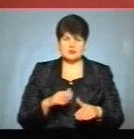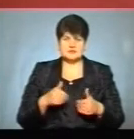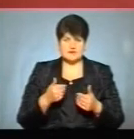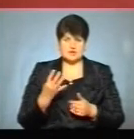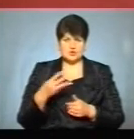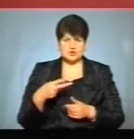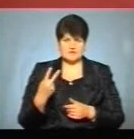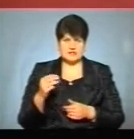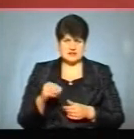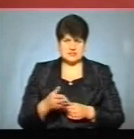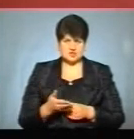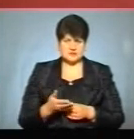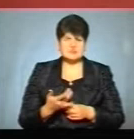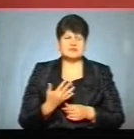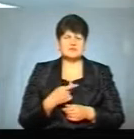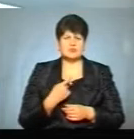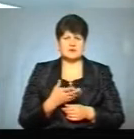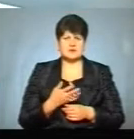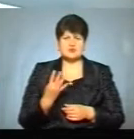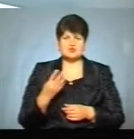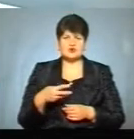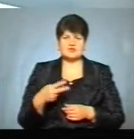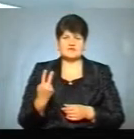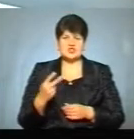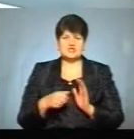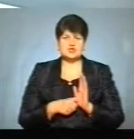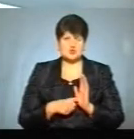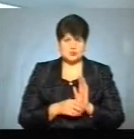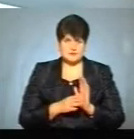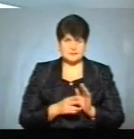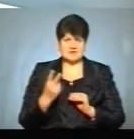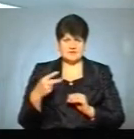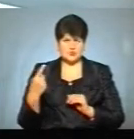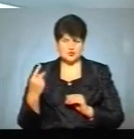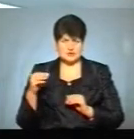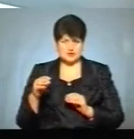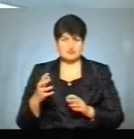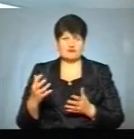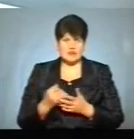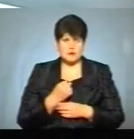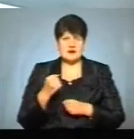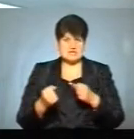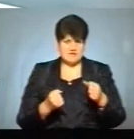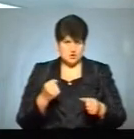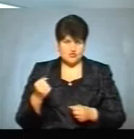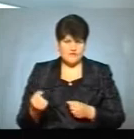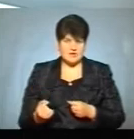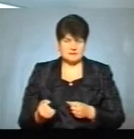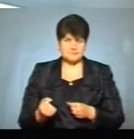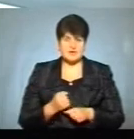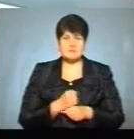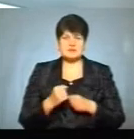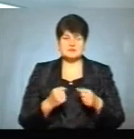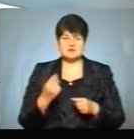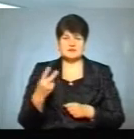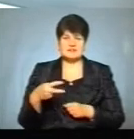42 тисячі, чи скільки ви казали в цьому році? 42 600. 42 600. 21 тисячу вдалося працевлаштувати, так? Працевлаштовано